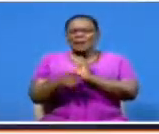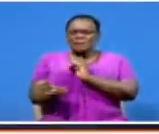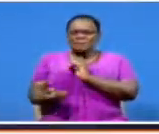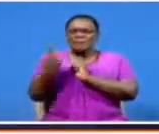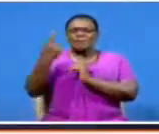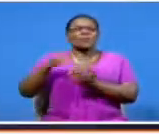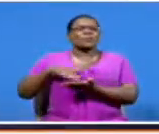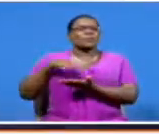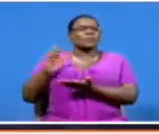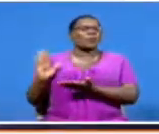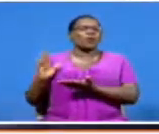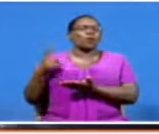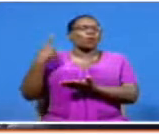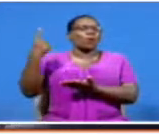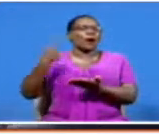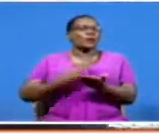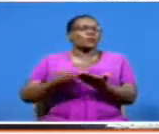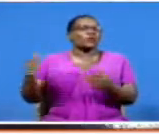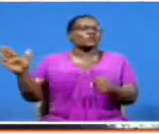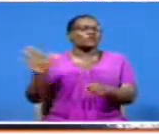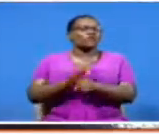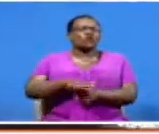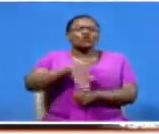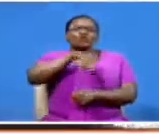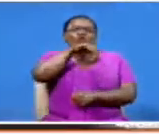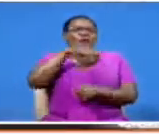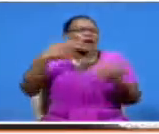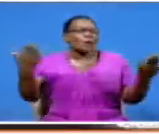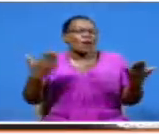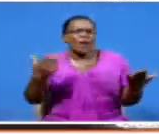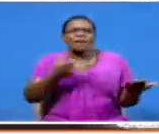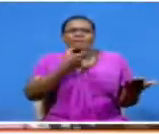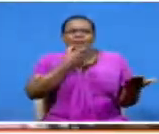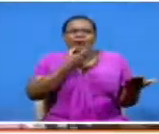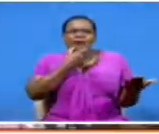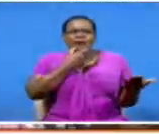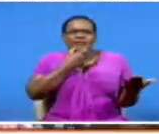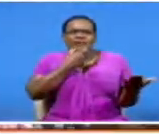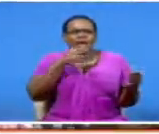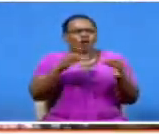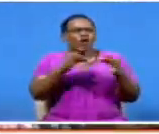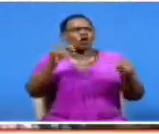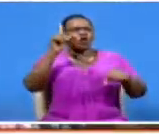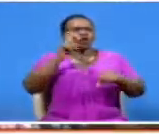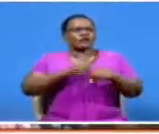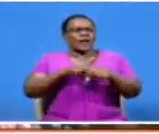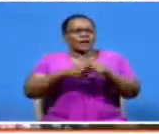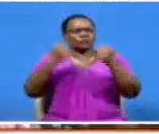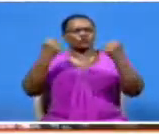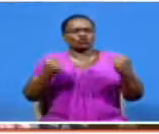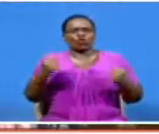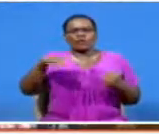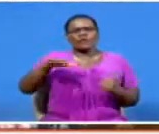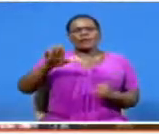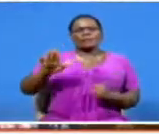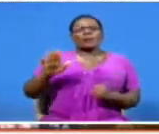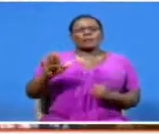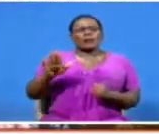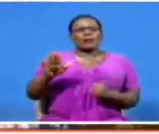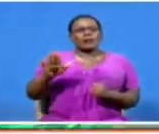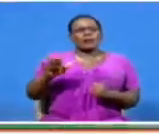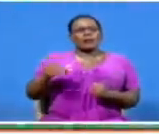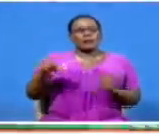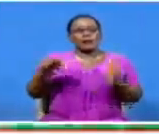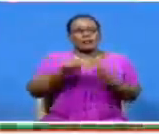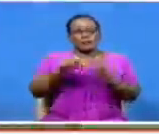unga. Jumazima Odinga alijenga kiota katika eneo hilo la Nyanza ambalo kwa muda mrefu limekuwa ngome yake, na kutia chumvi